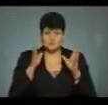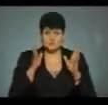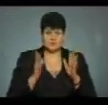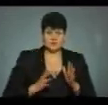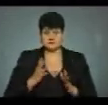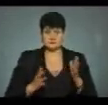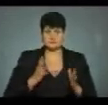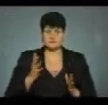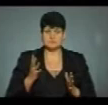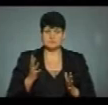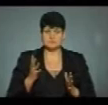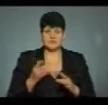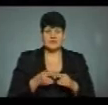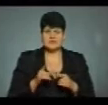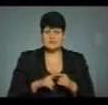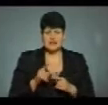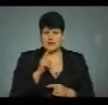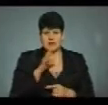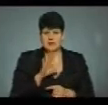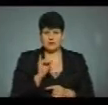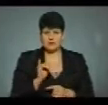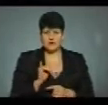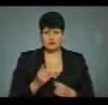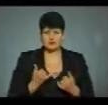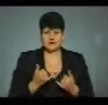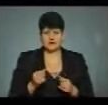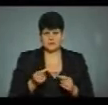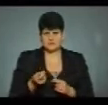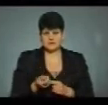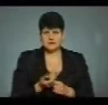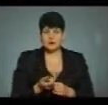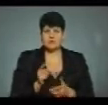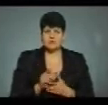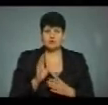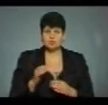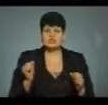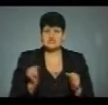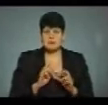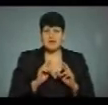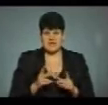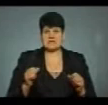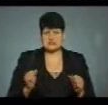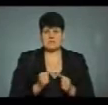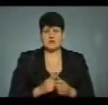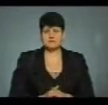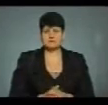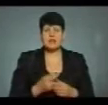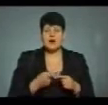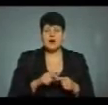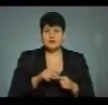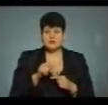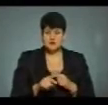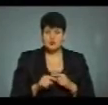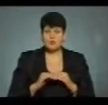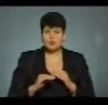стану. Це не дуже добре для перезимівлі. Має бути зима, як зима. А на цьому полі озимий